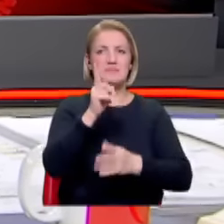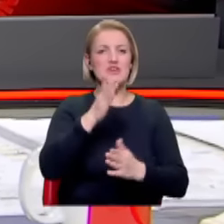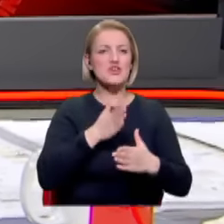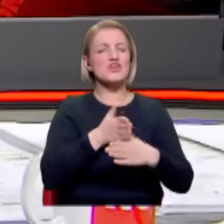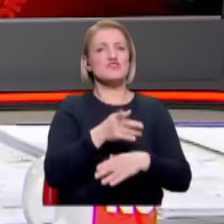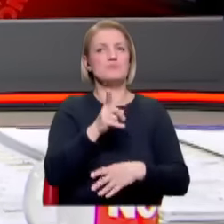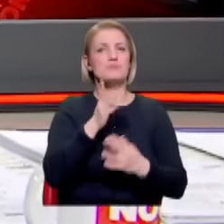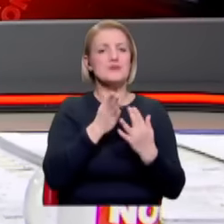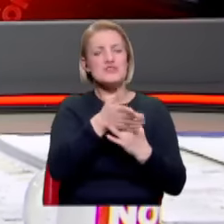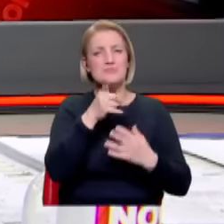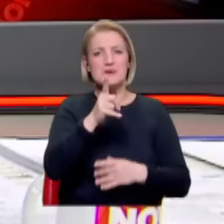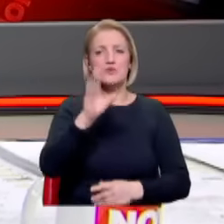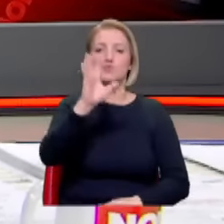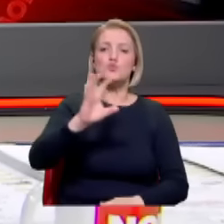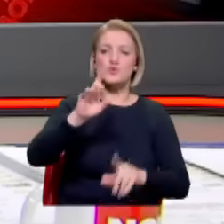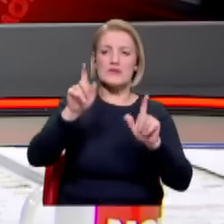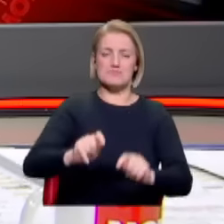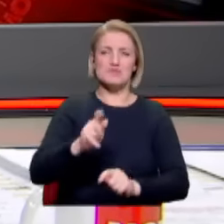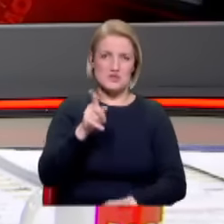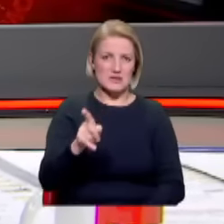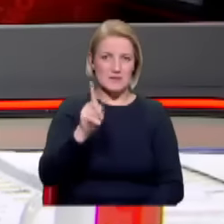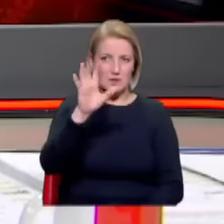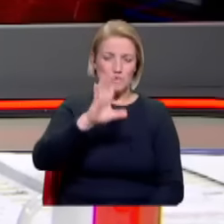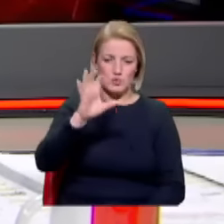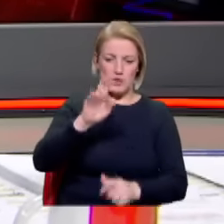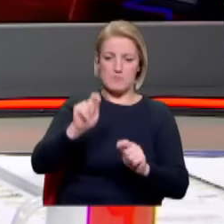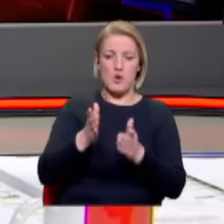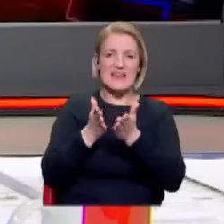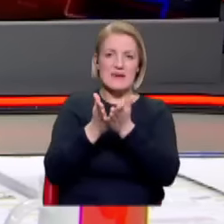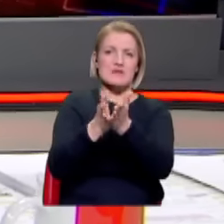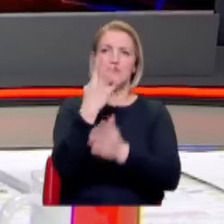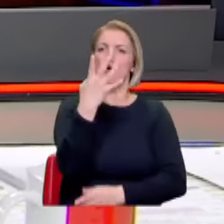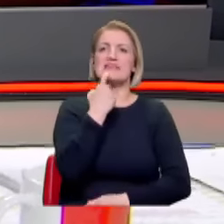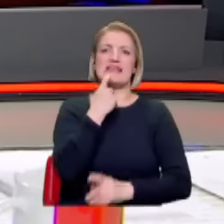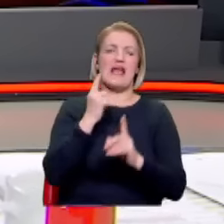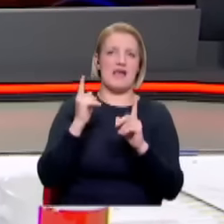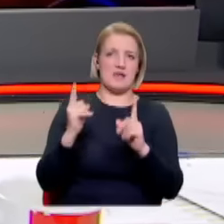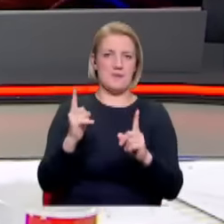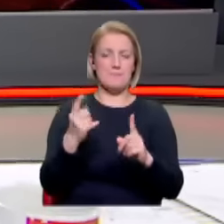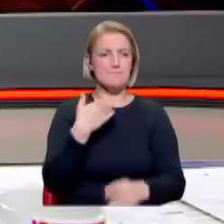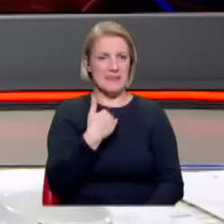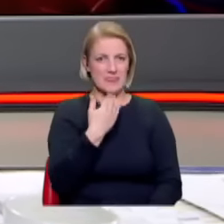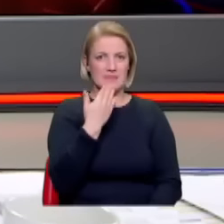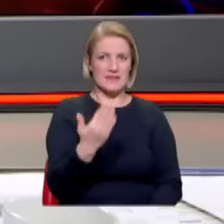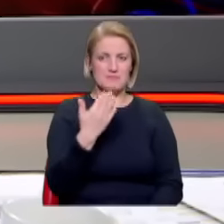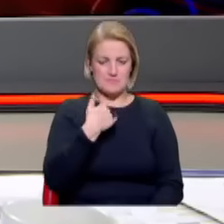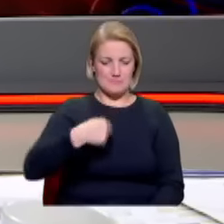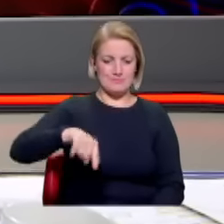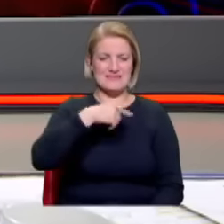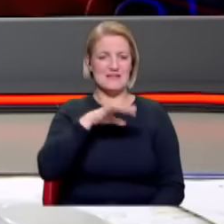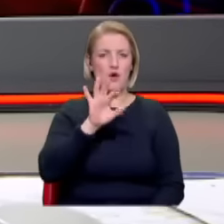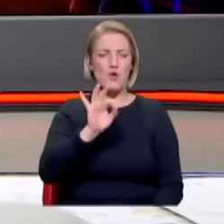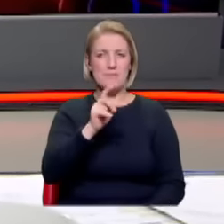girişimci efendim böyle bir tur yapmış. Tur düzenliyormuş gemiyle. İşte 4 sene filan. Ben de dedim ki bizde böyle